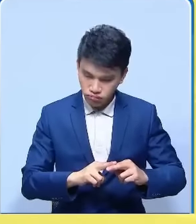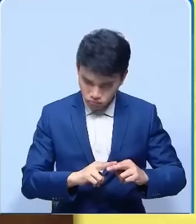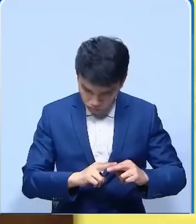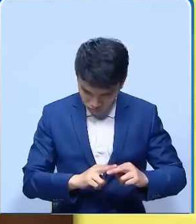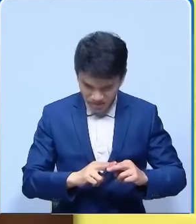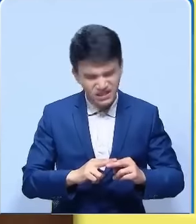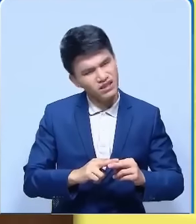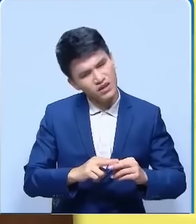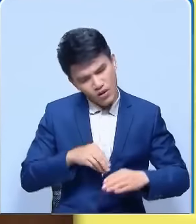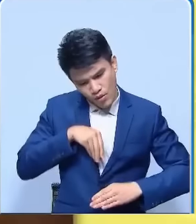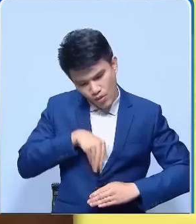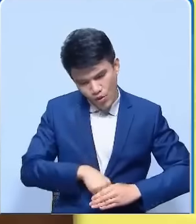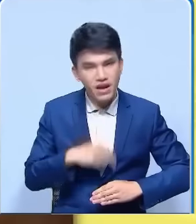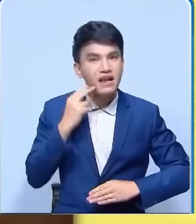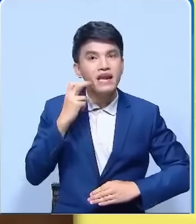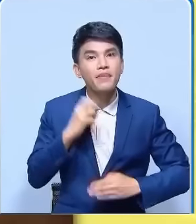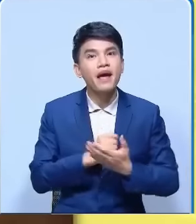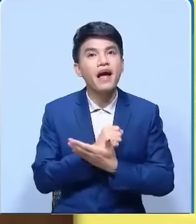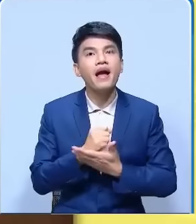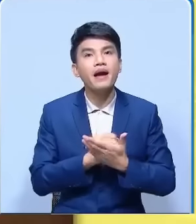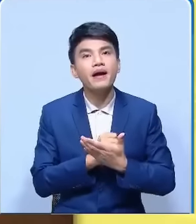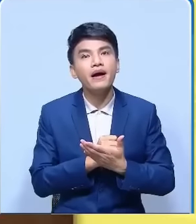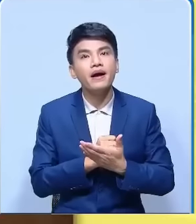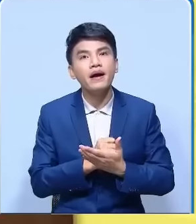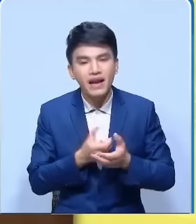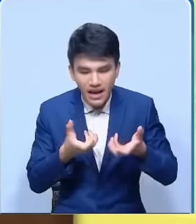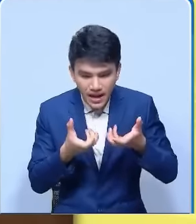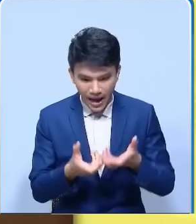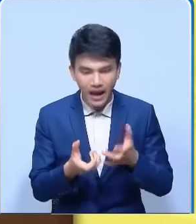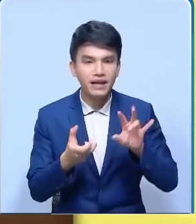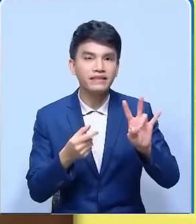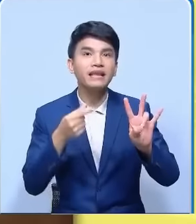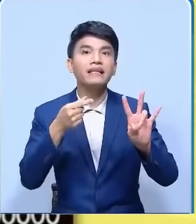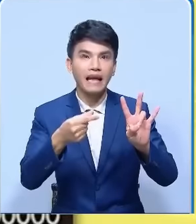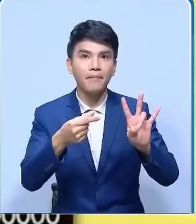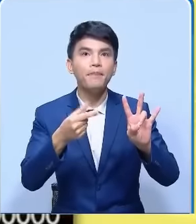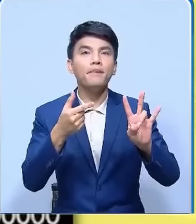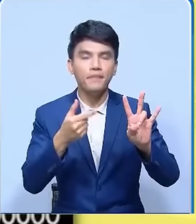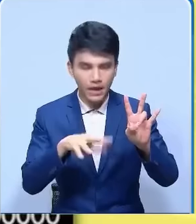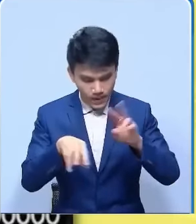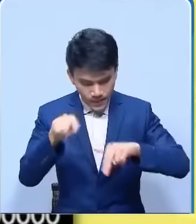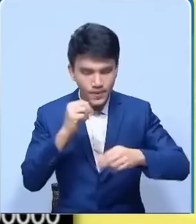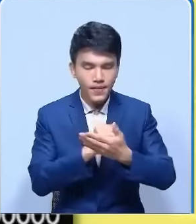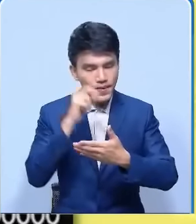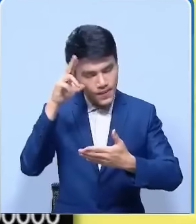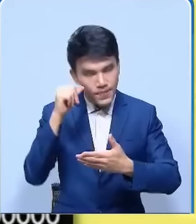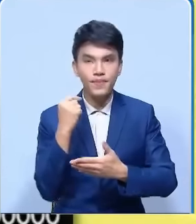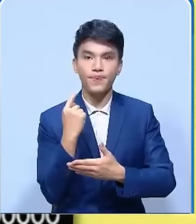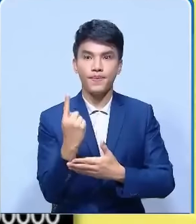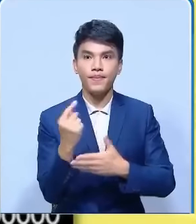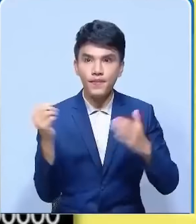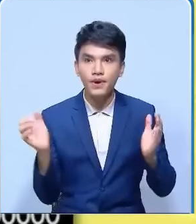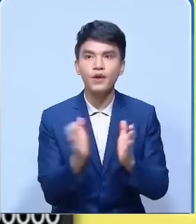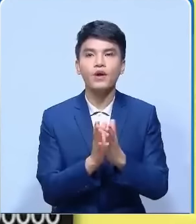กรัมนะถึงไม่ลุกเลยอะค่ะคุณผู้ชมคะหลังจากนั้นก็ตรวจสอบในบ้านไปพบยาบ้าอีก1ถุงรวมยาบ้